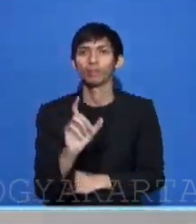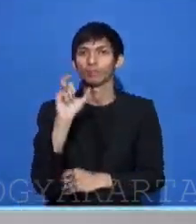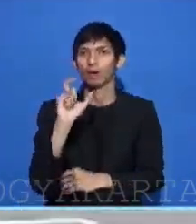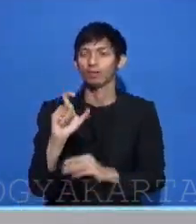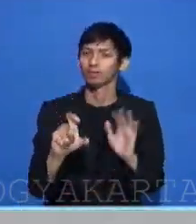bermotor